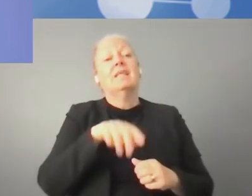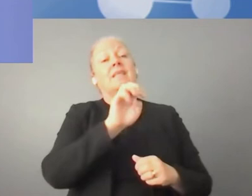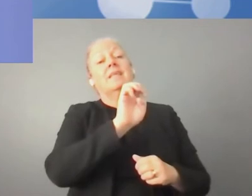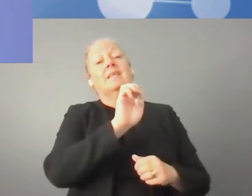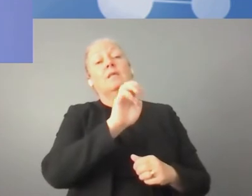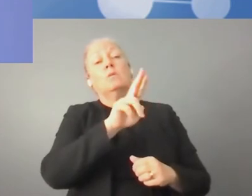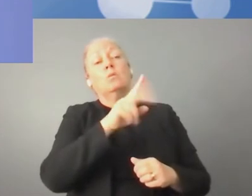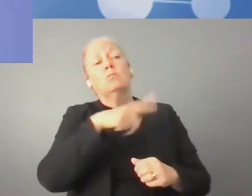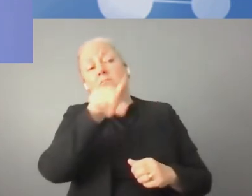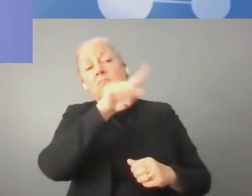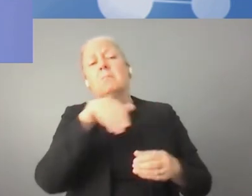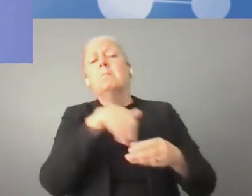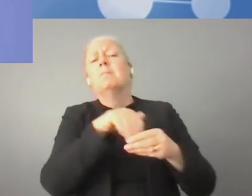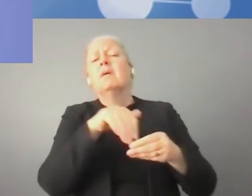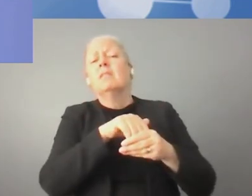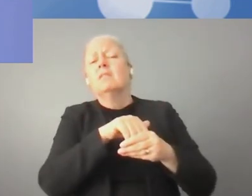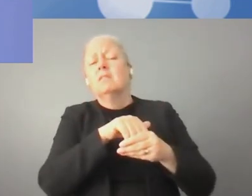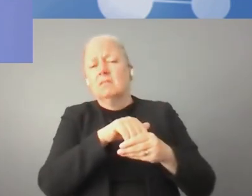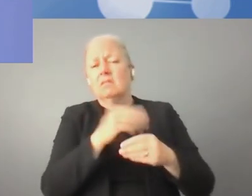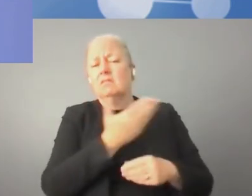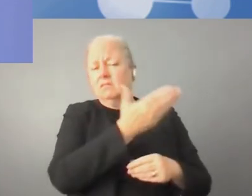一个方式，